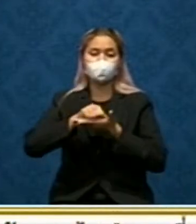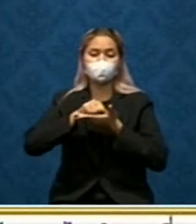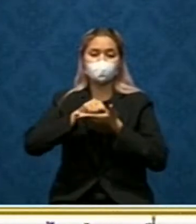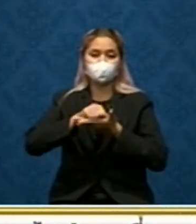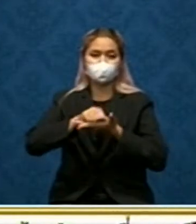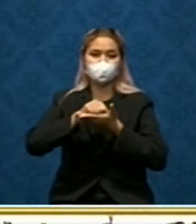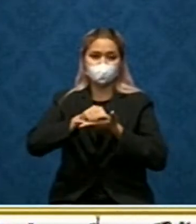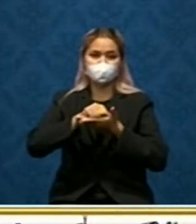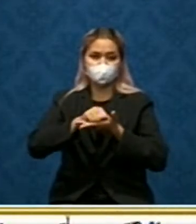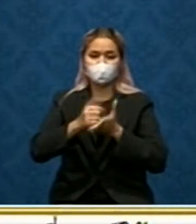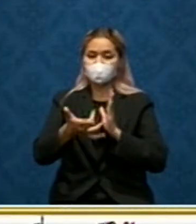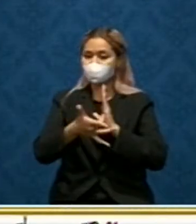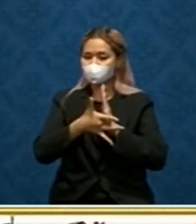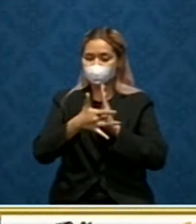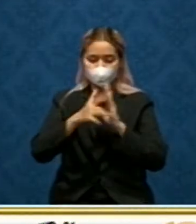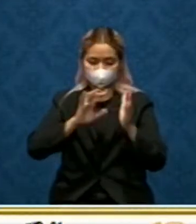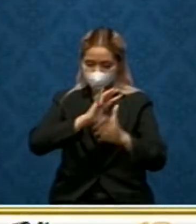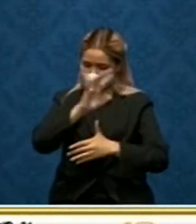เป็ Digital หมด